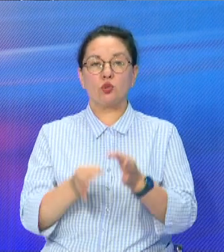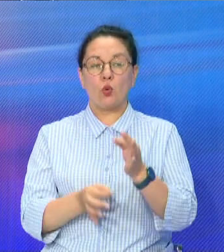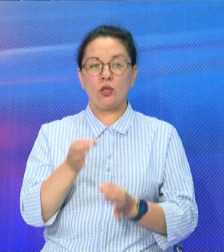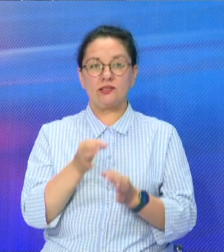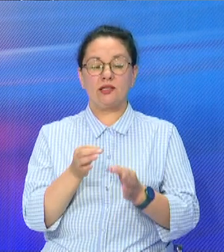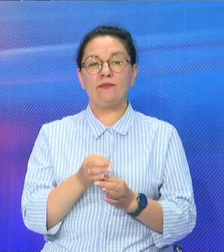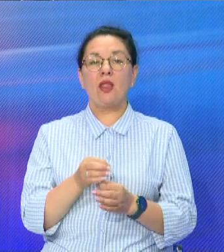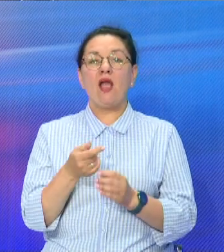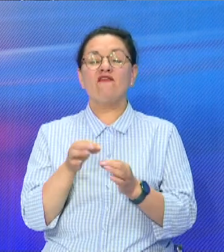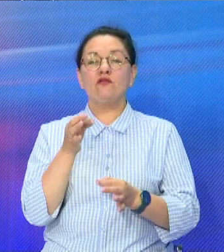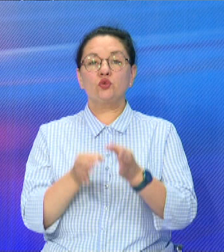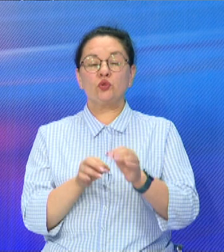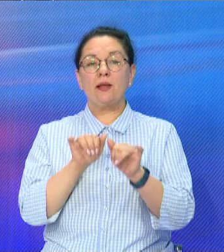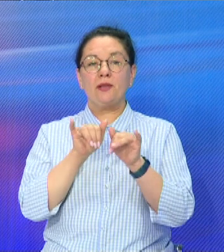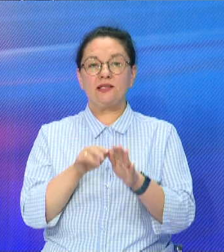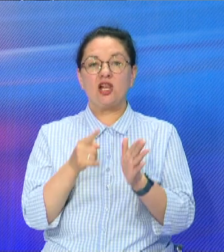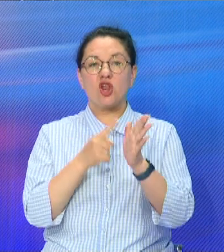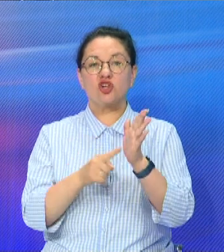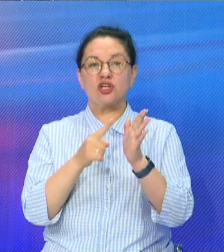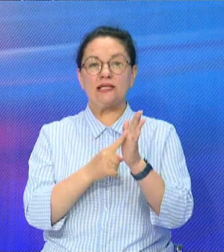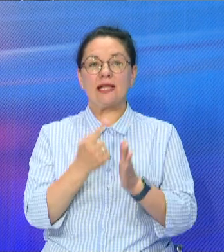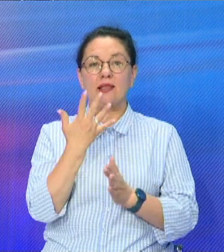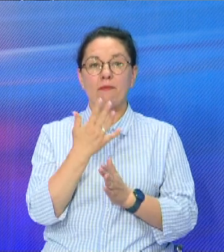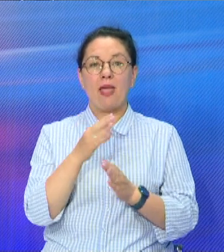большим 65 тому